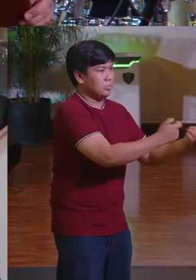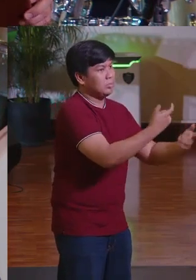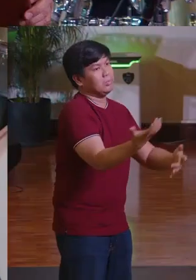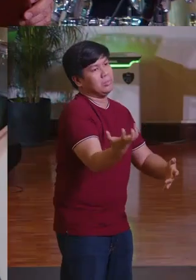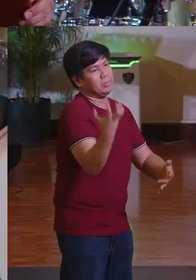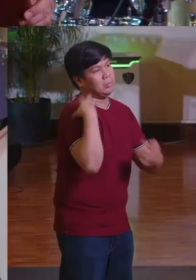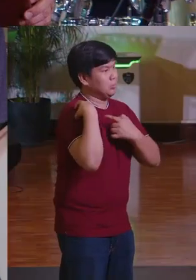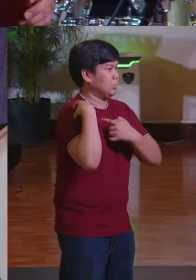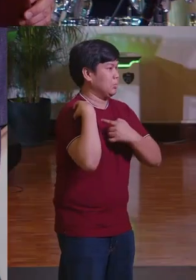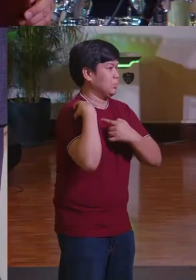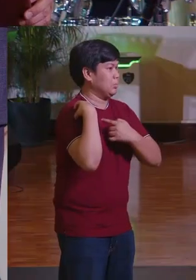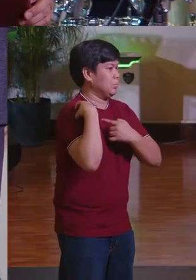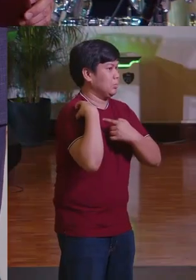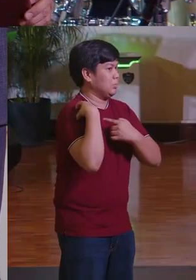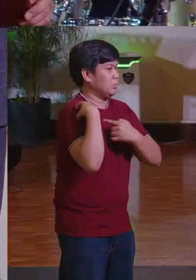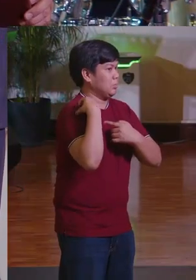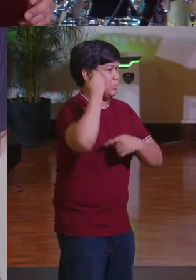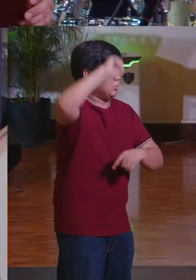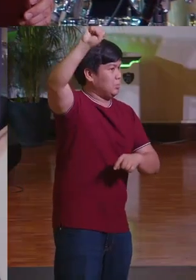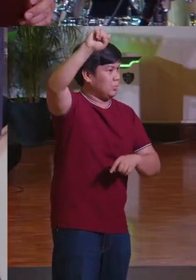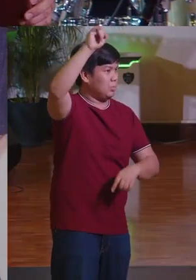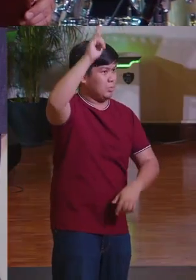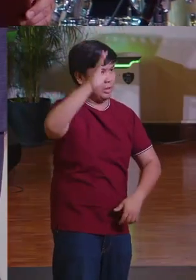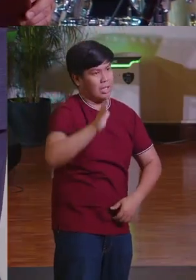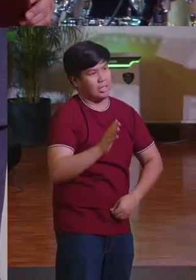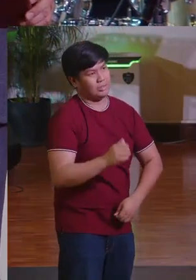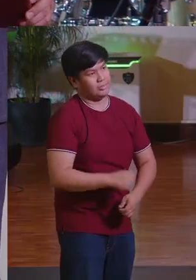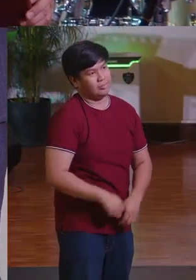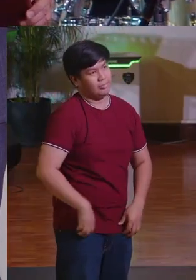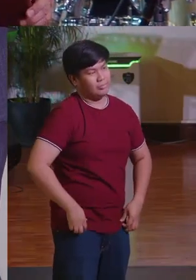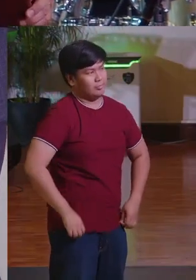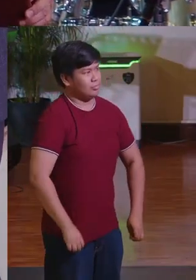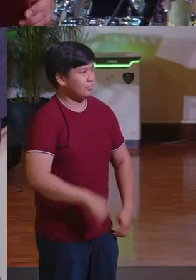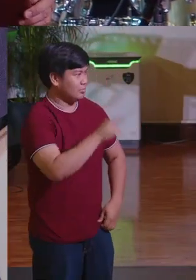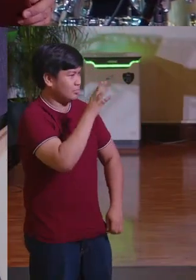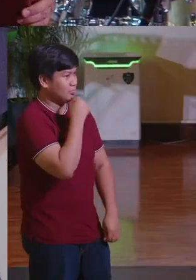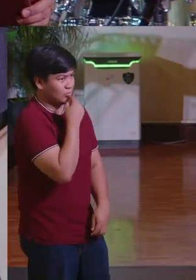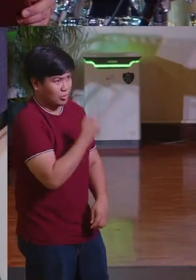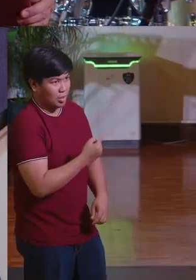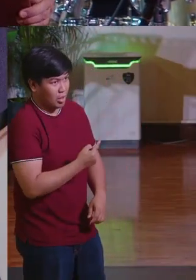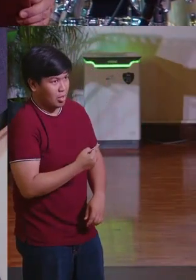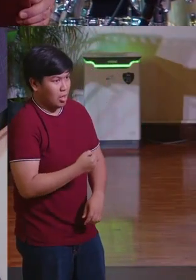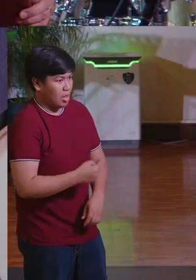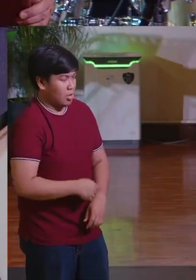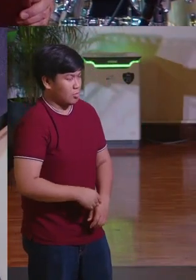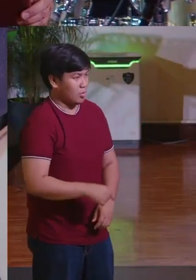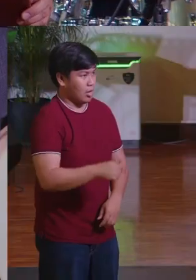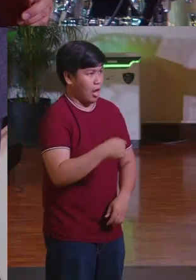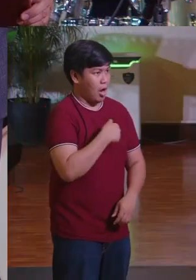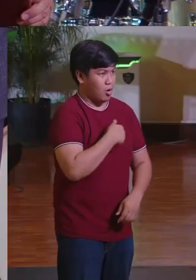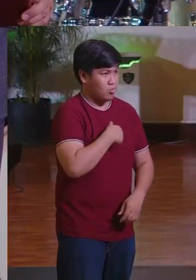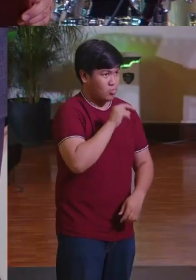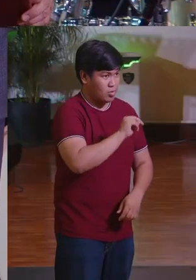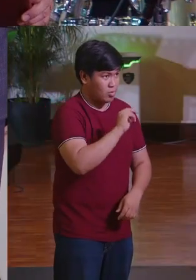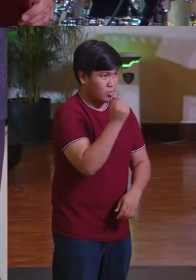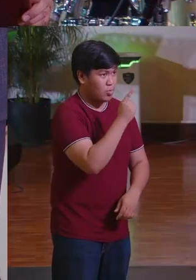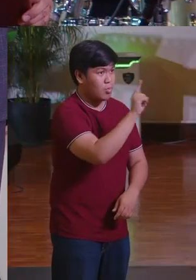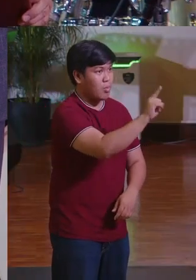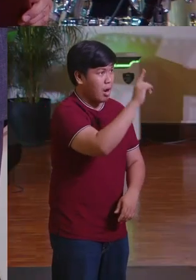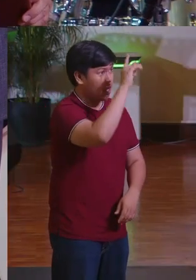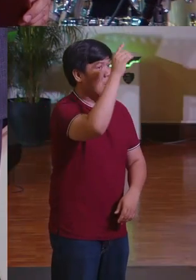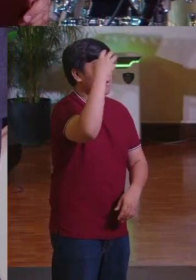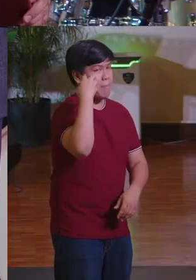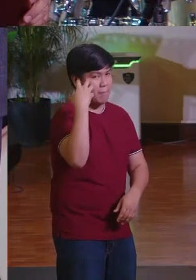Nagiging master. Rebellion against God. Yan sabi ng Diyos, di ba? Wala kang ibang master kundi ang Diyos Ama. So I